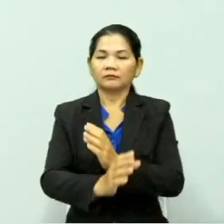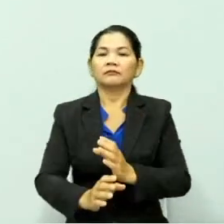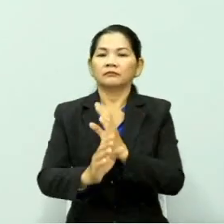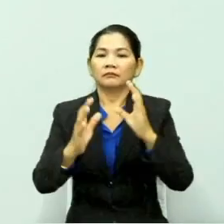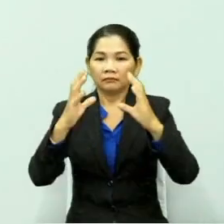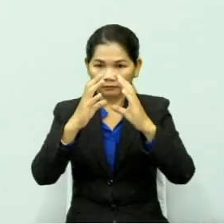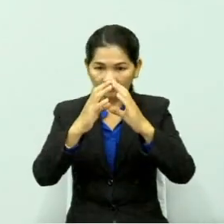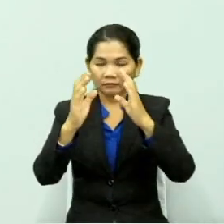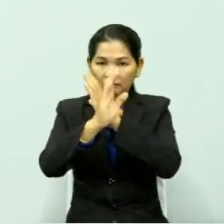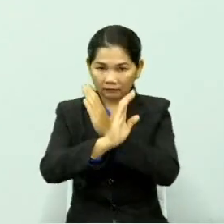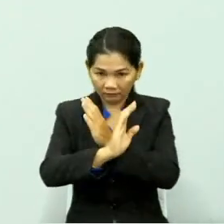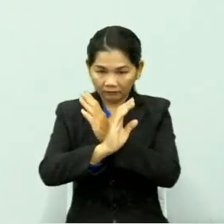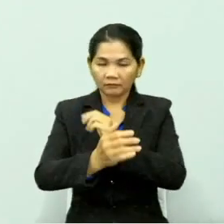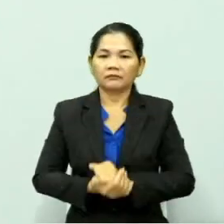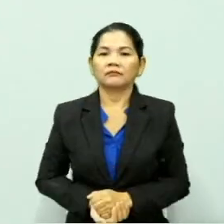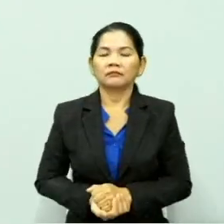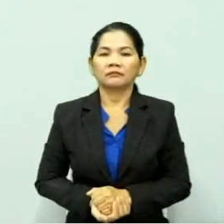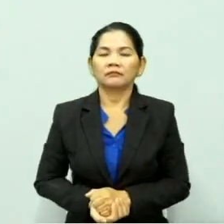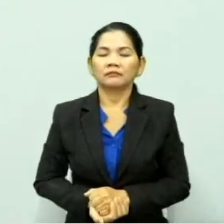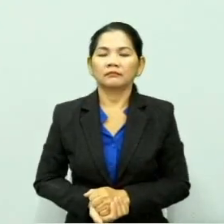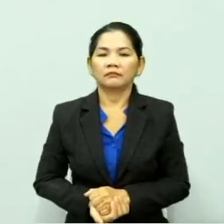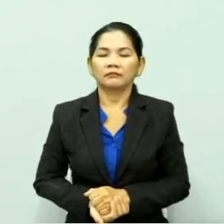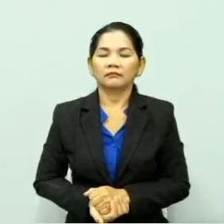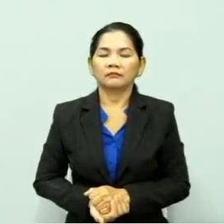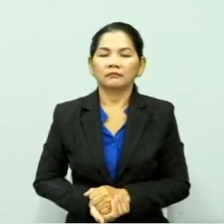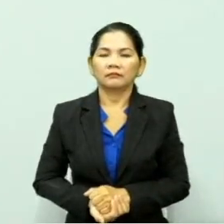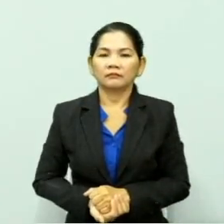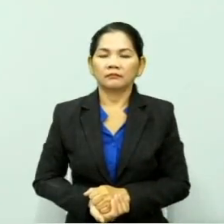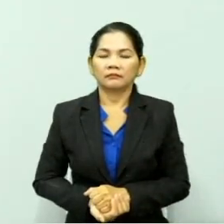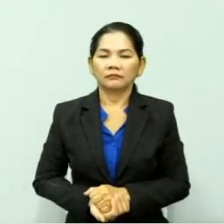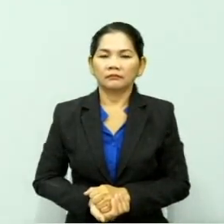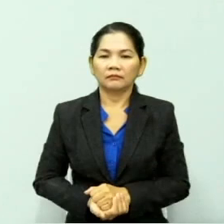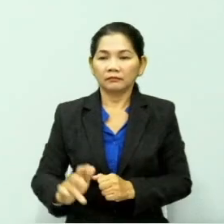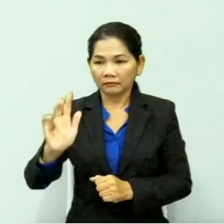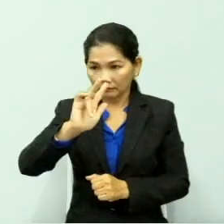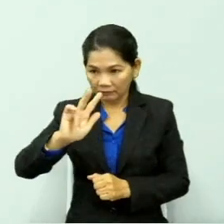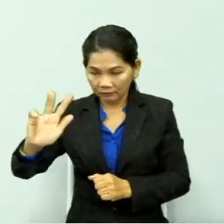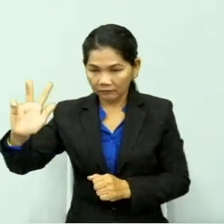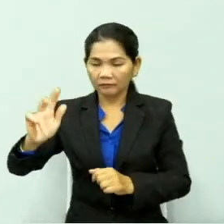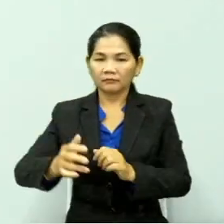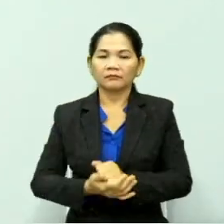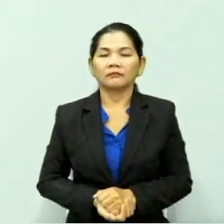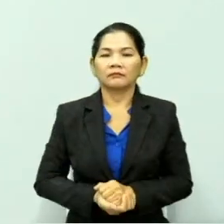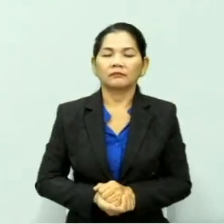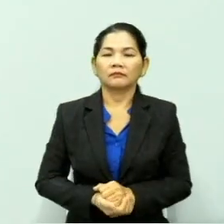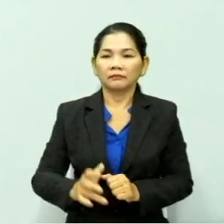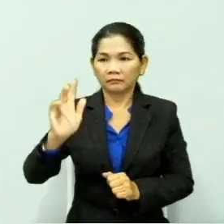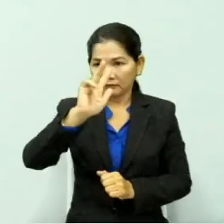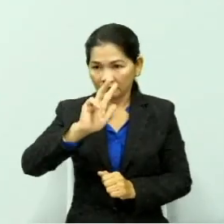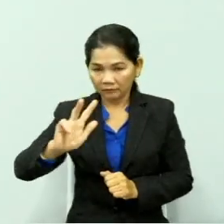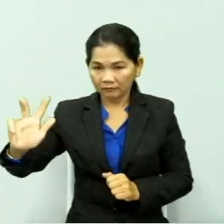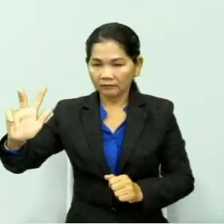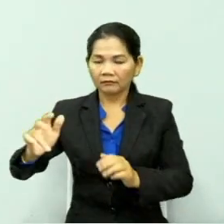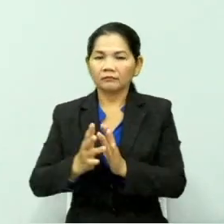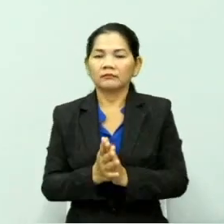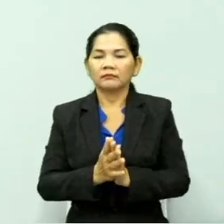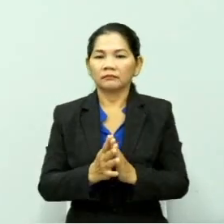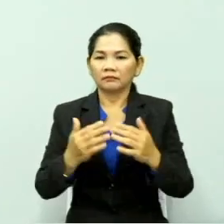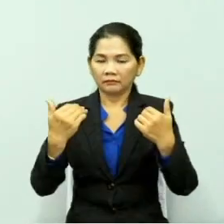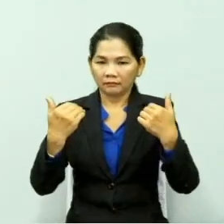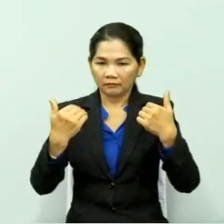con sát ở vầy tiết tới con chá cứ pra sát bà